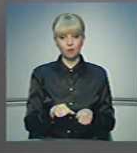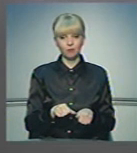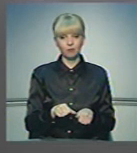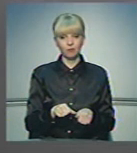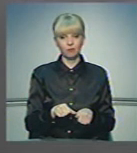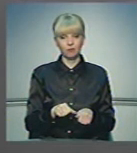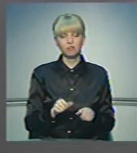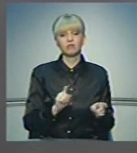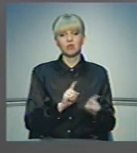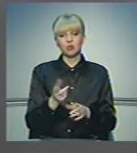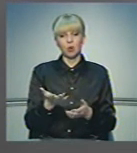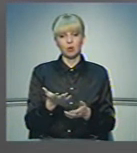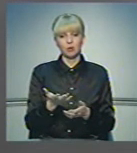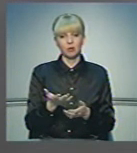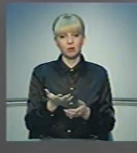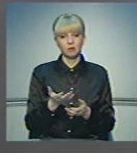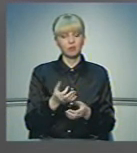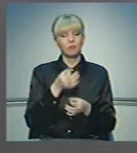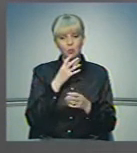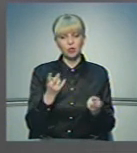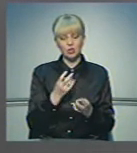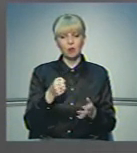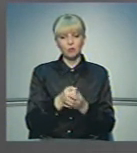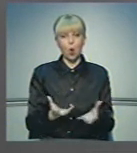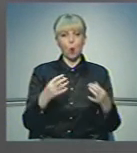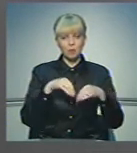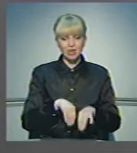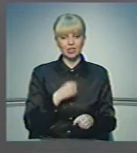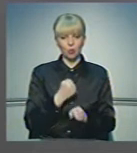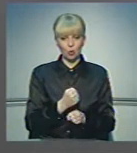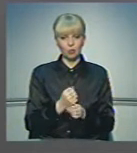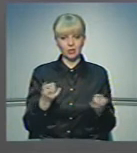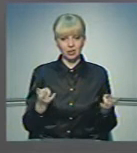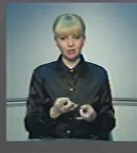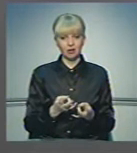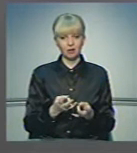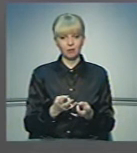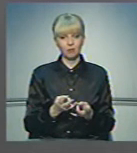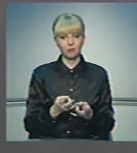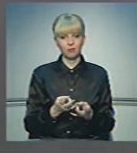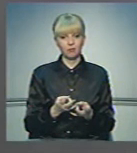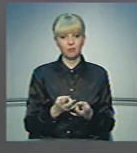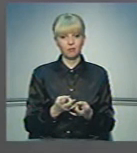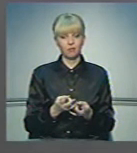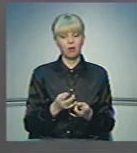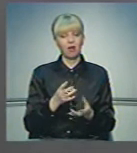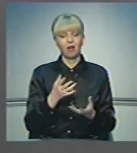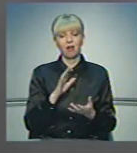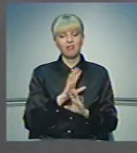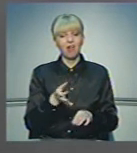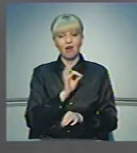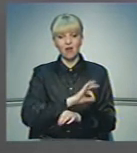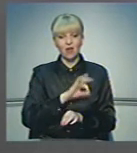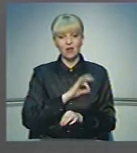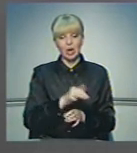Ну не вижив, що там 2000, йому не треба, по-любому йому треба до об'єднання робити. У нас Путильському районі це не ефективно і